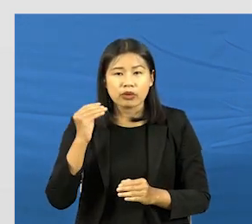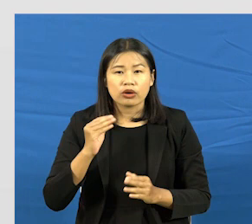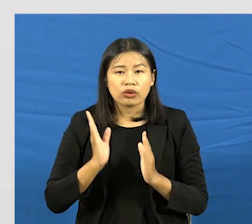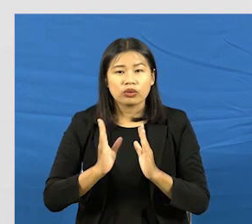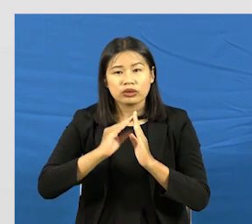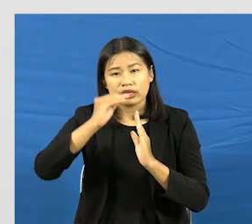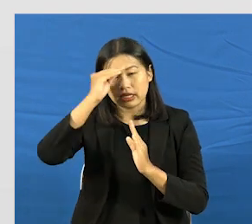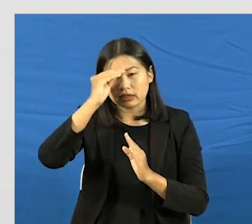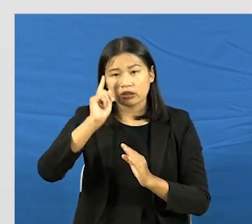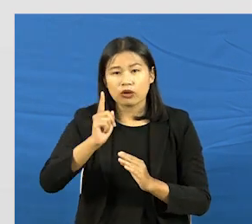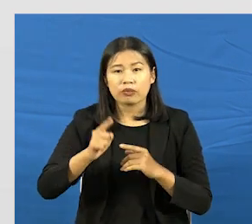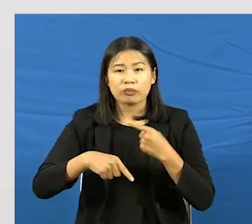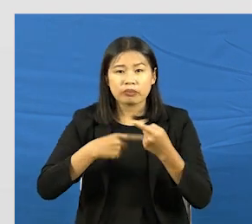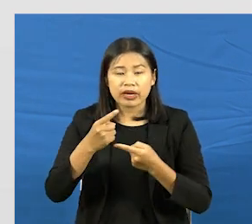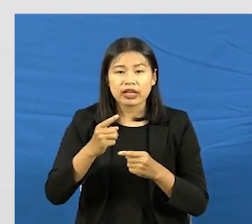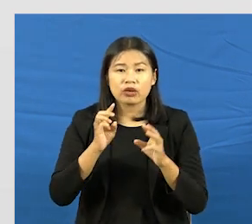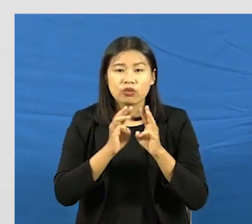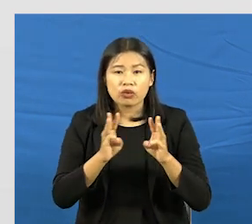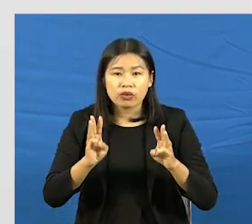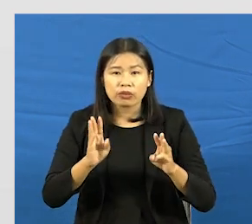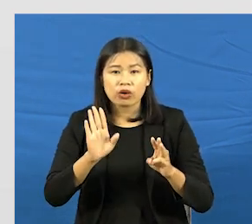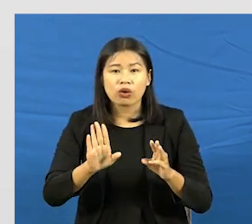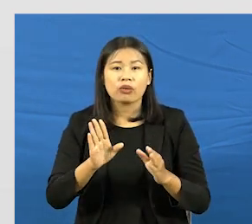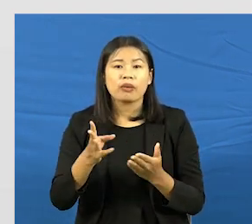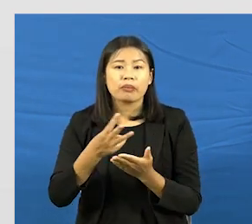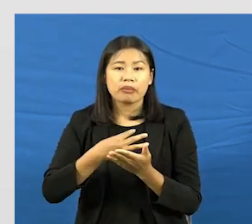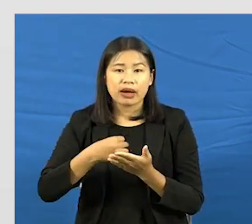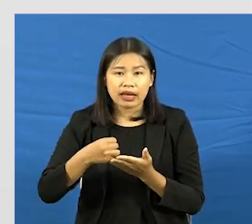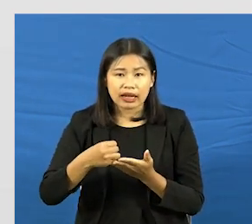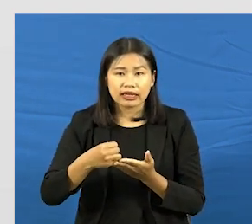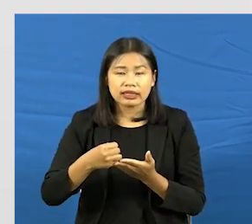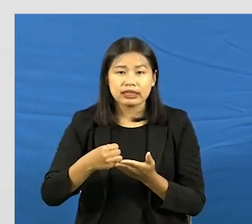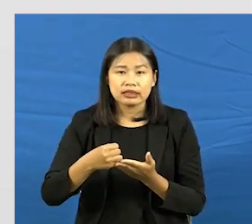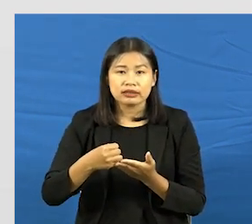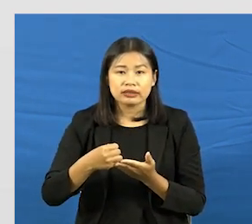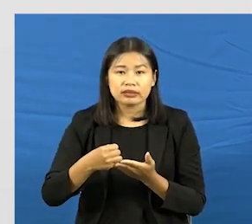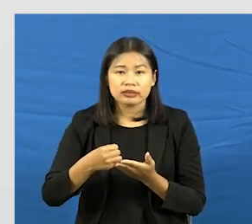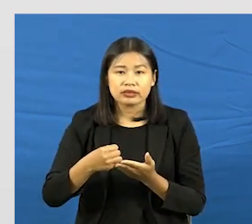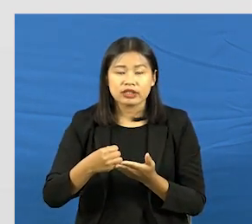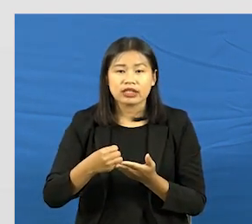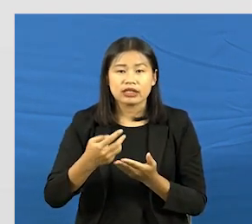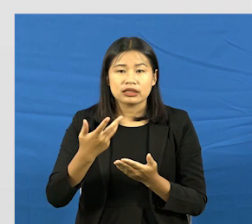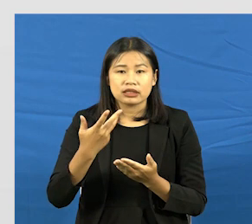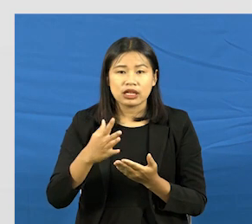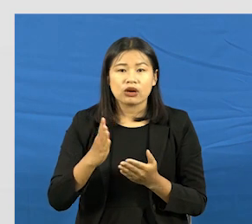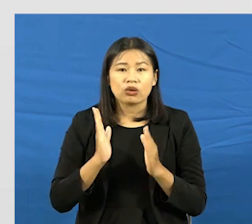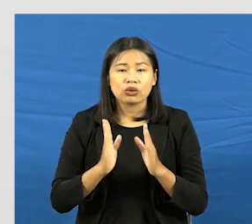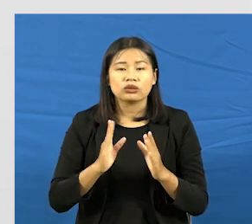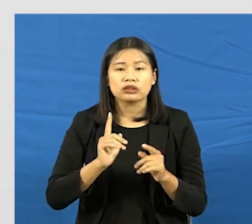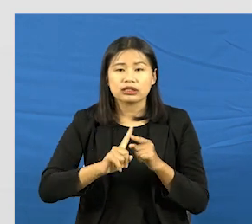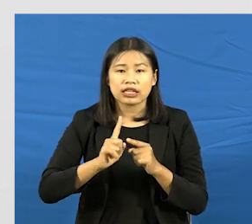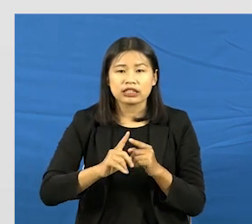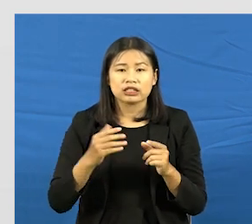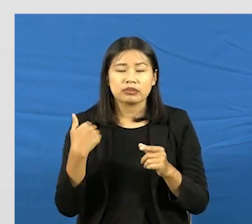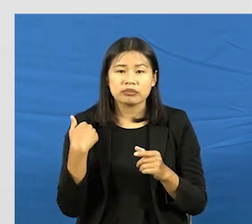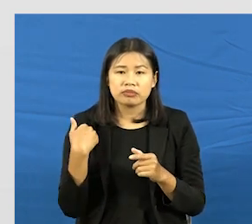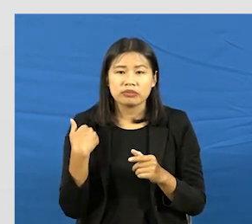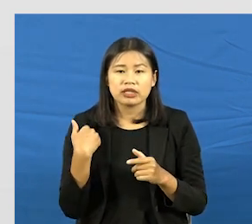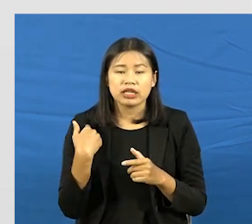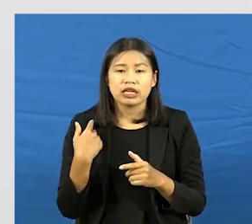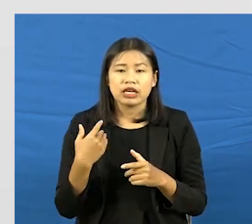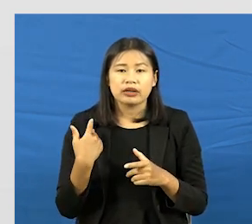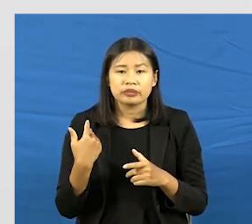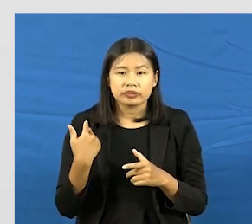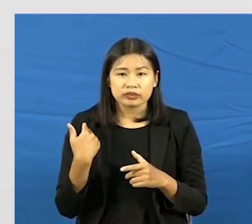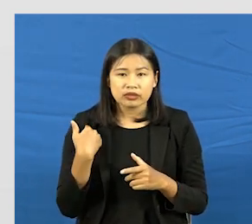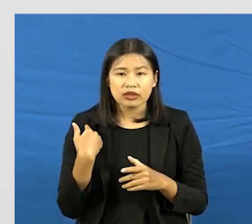ไซต์ของมหาวิทยาลัยทางฝ่ายที่เกี่ยวข้องจะนำลิงก์คู่มือนักศึกษาไปฝากไว้ภายในเว็บเ